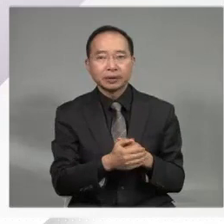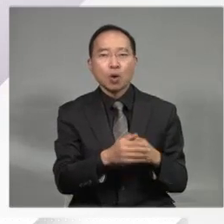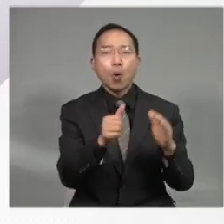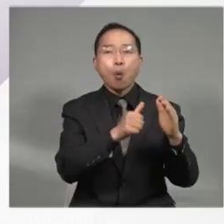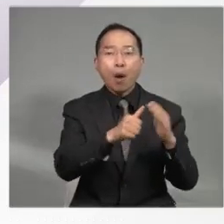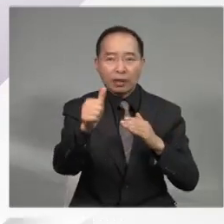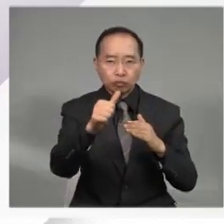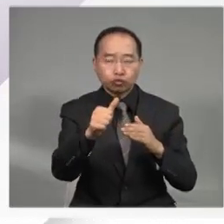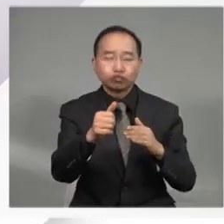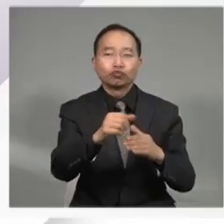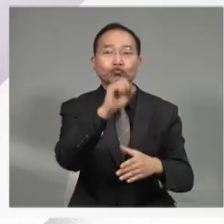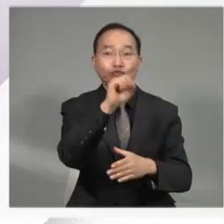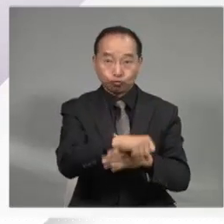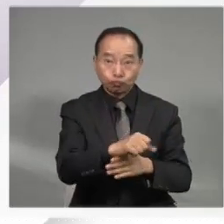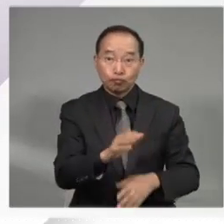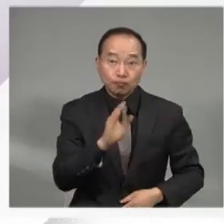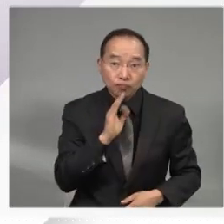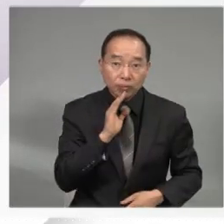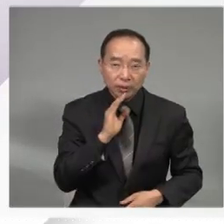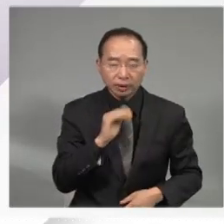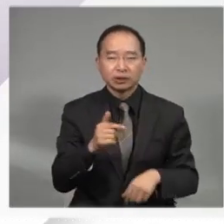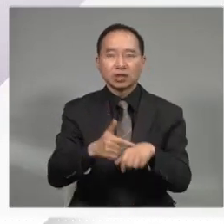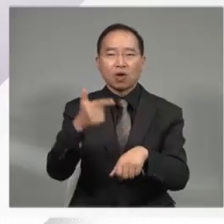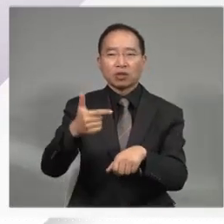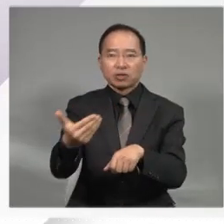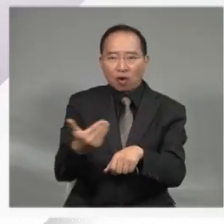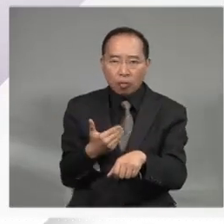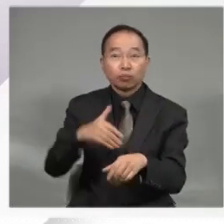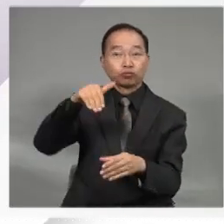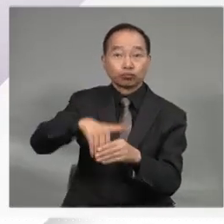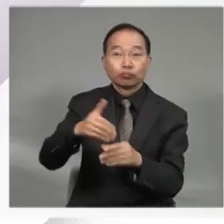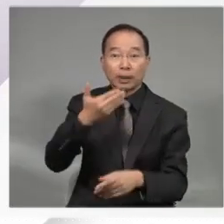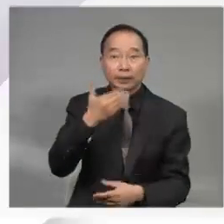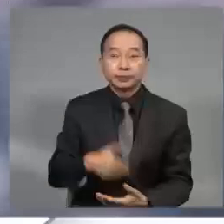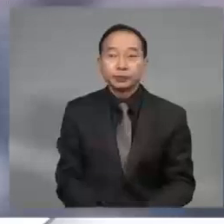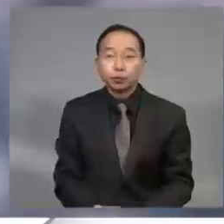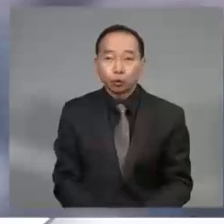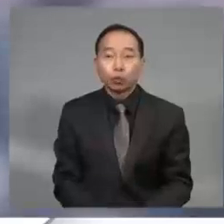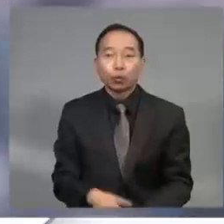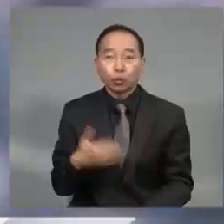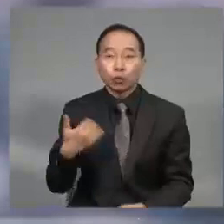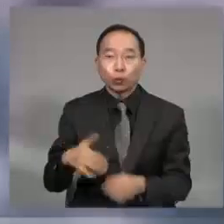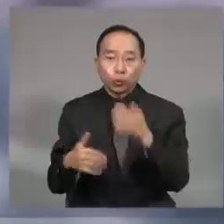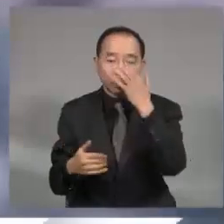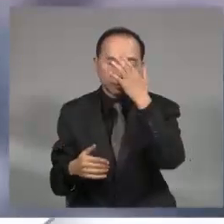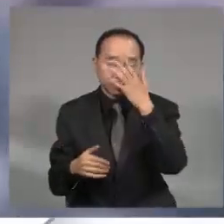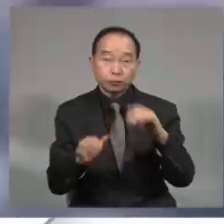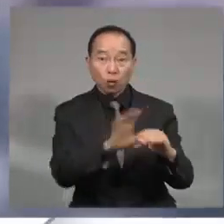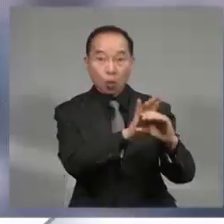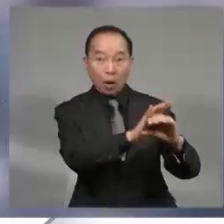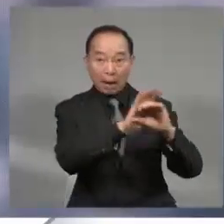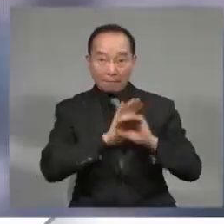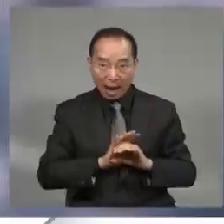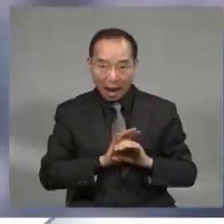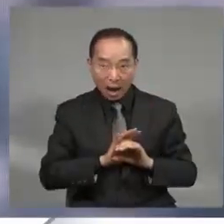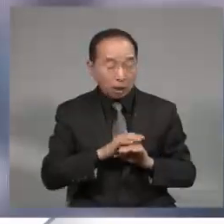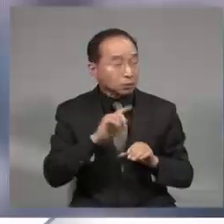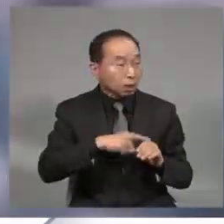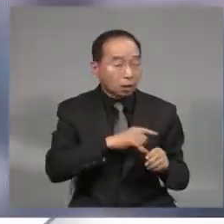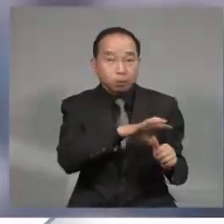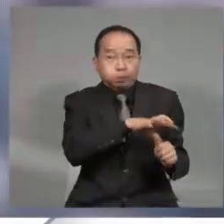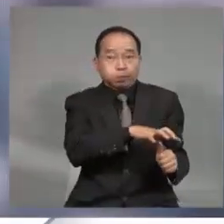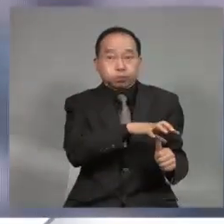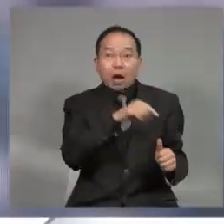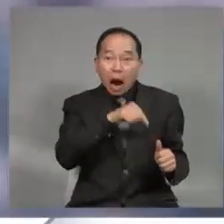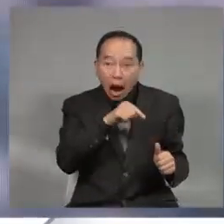필요성을 인정받으신 경우에는 오후 6시 전에도 투표하실 수 있습니다. 네. 네. 이 코로나19 확진 격리자의